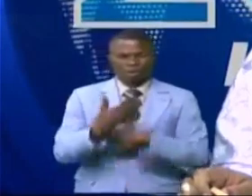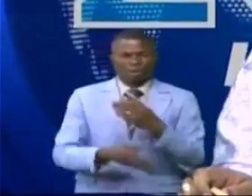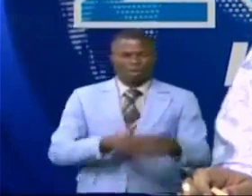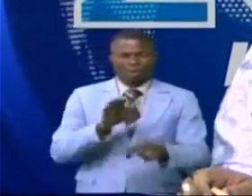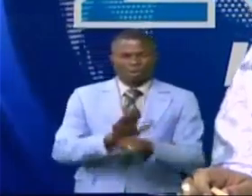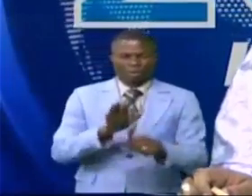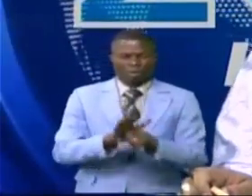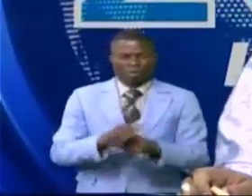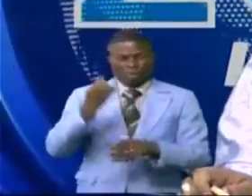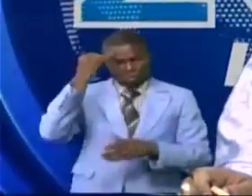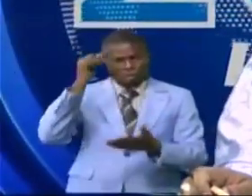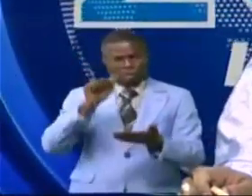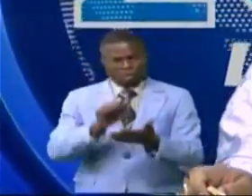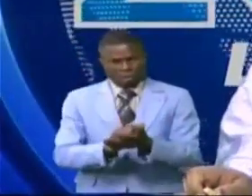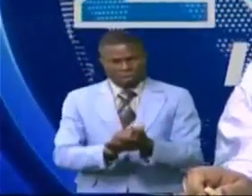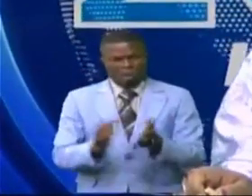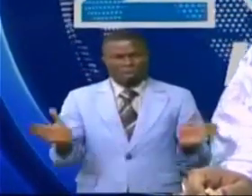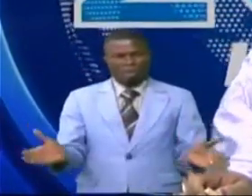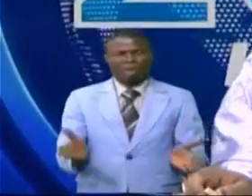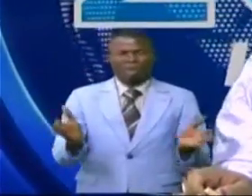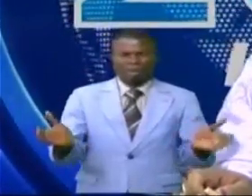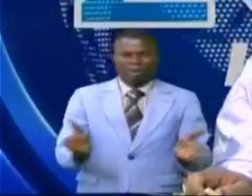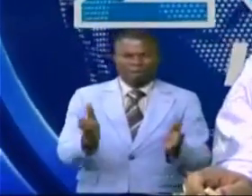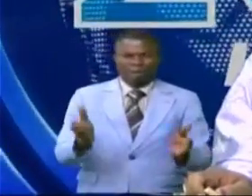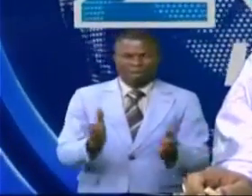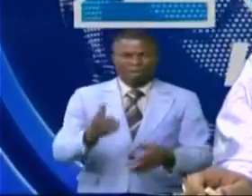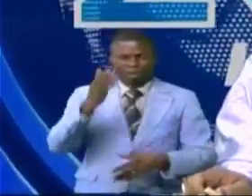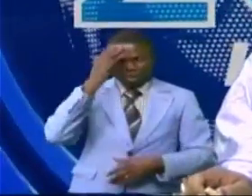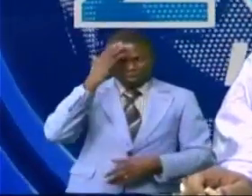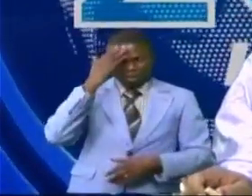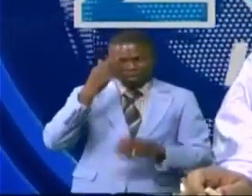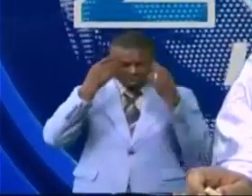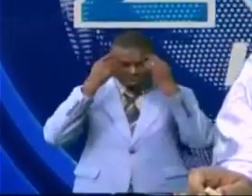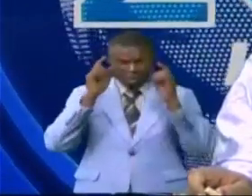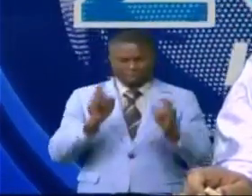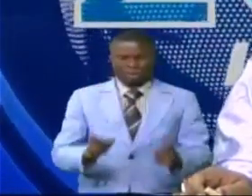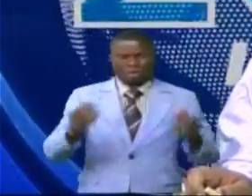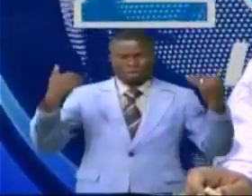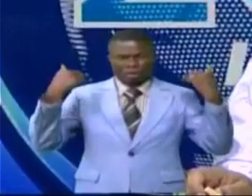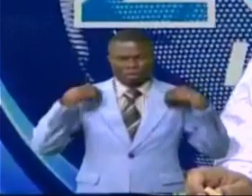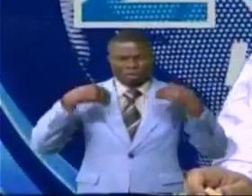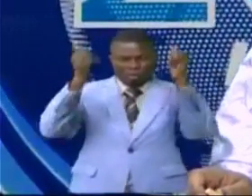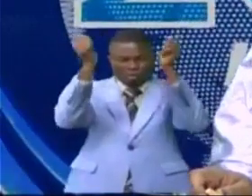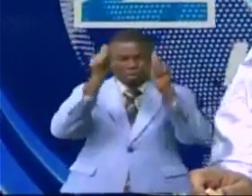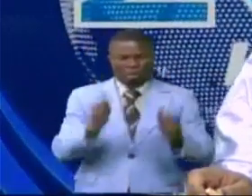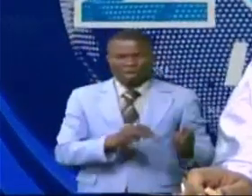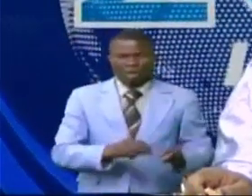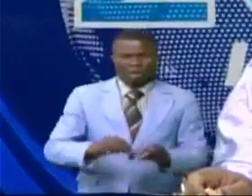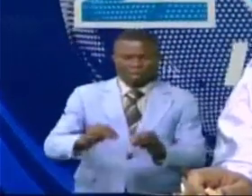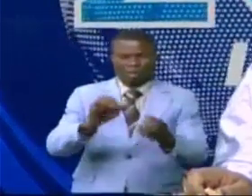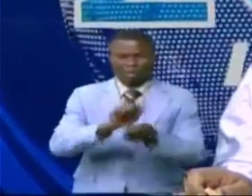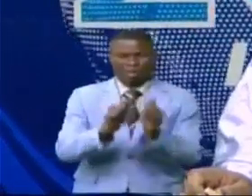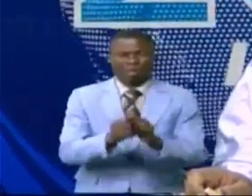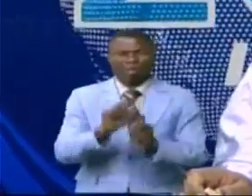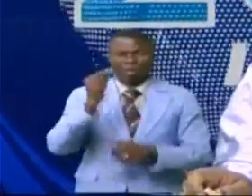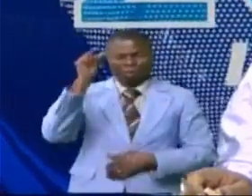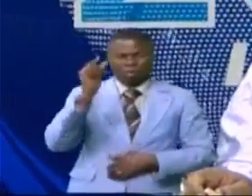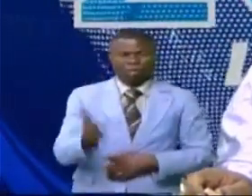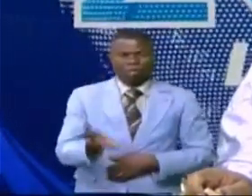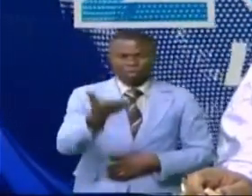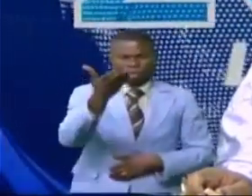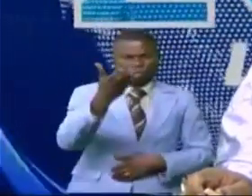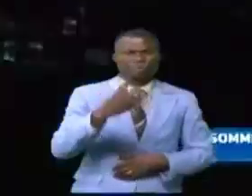genres d'initiatives qui encouragera la prise de conscience des décideurs africains sur les stratégies dans le secteur minier. Jean-Richard